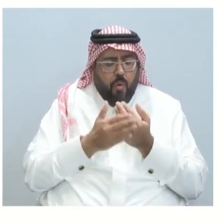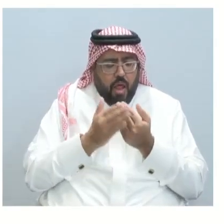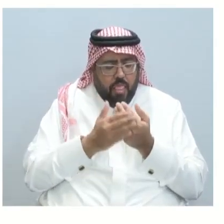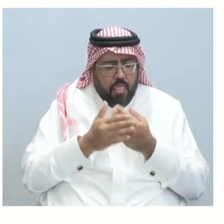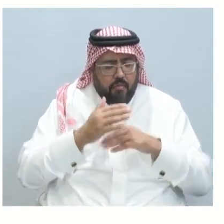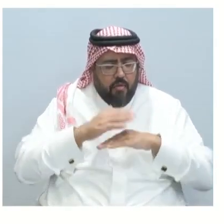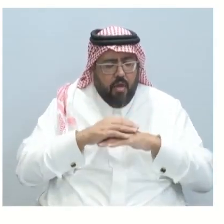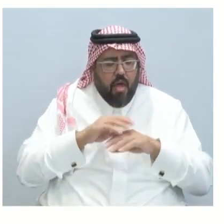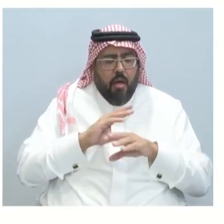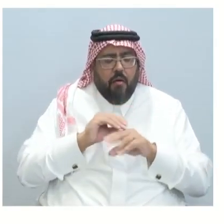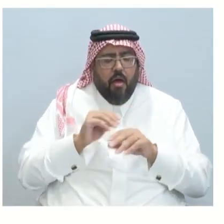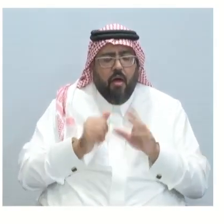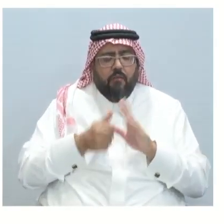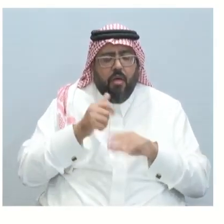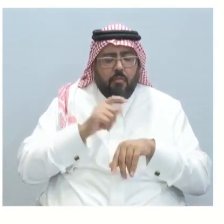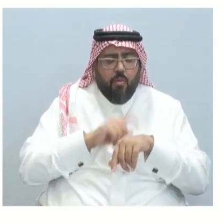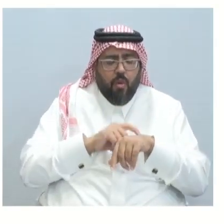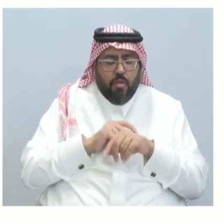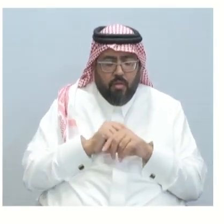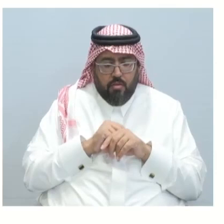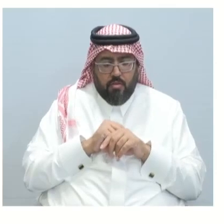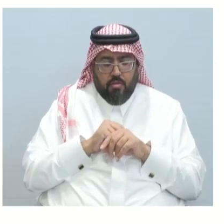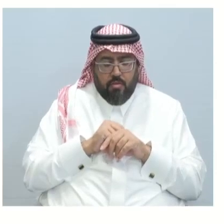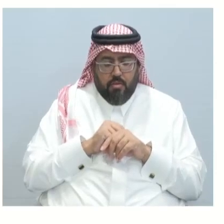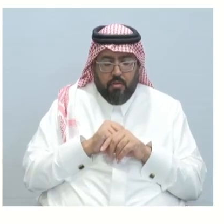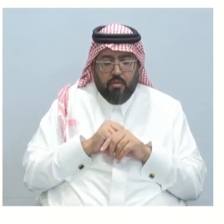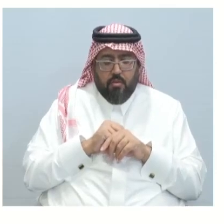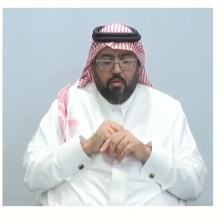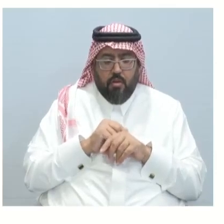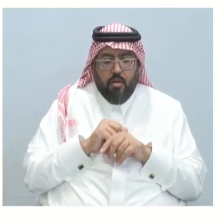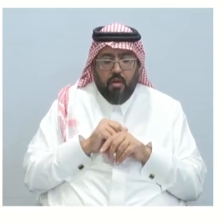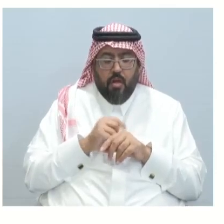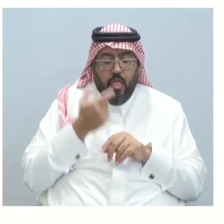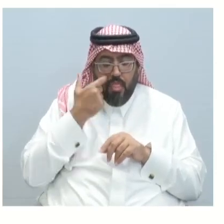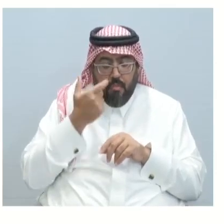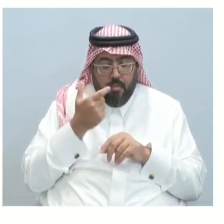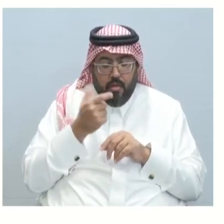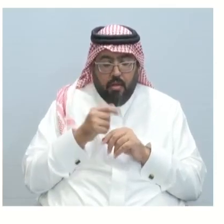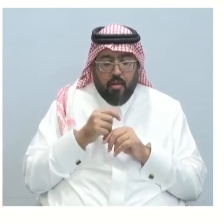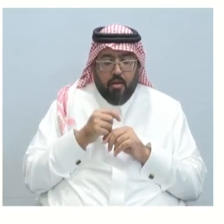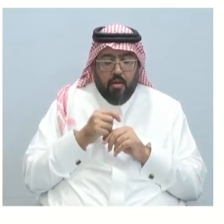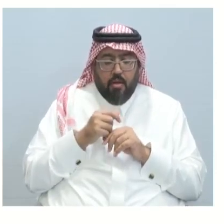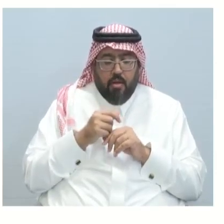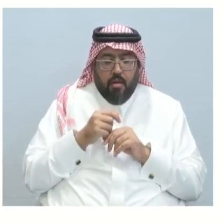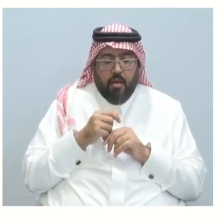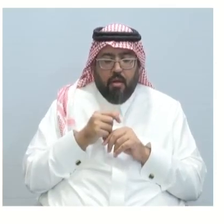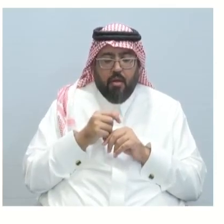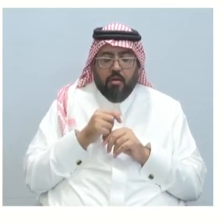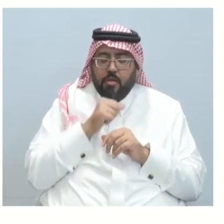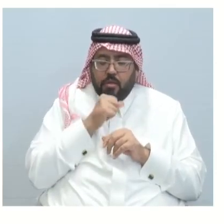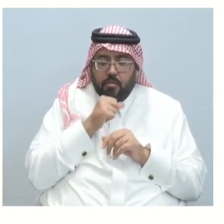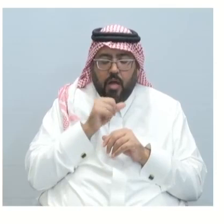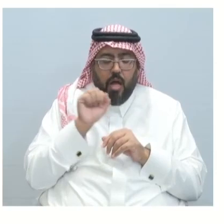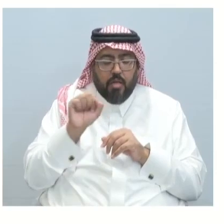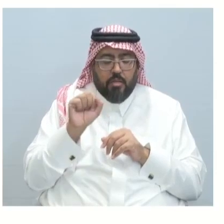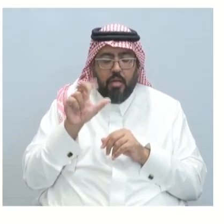من الاوقات والاحوال لهذا جاء في الحديث التنبيه على حال حال الكبر لهذا نقول